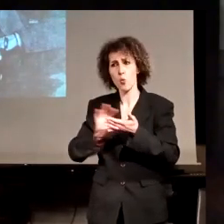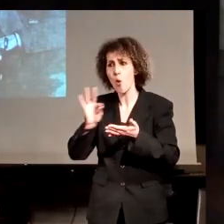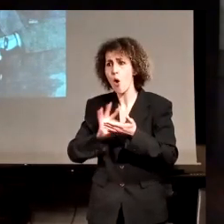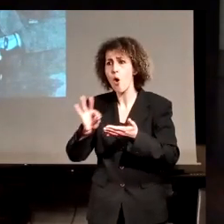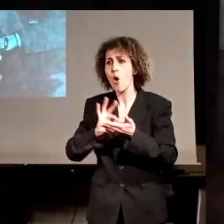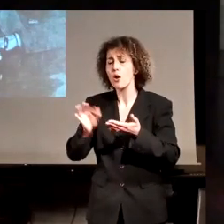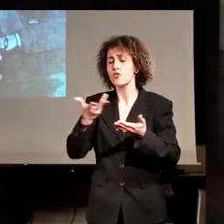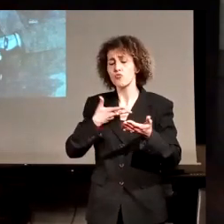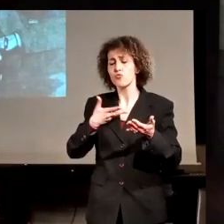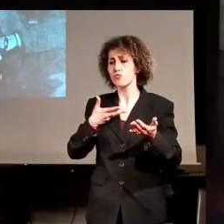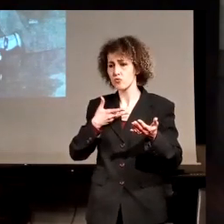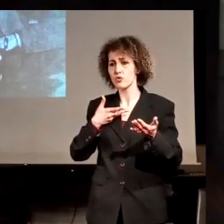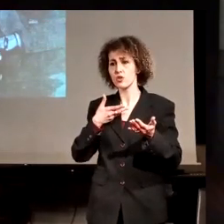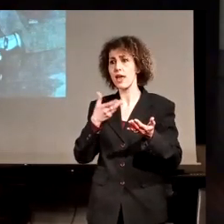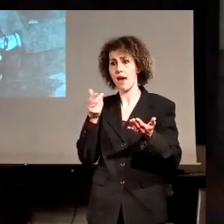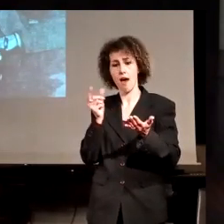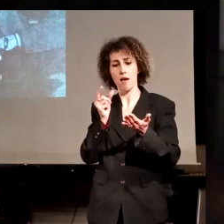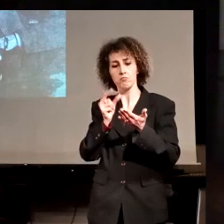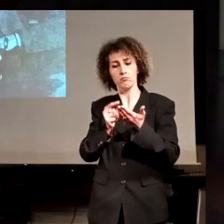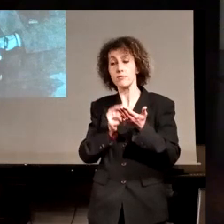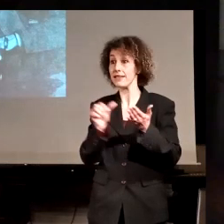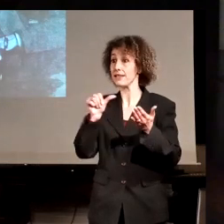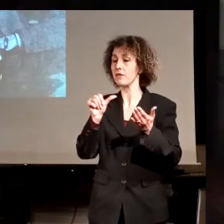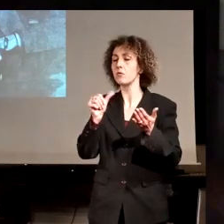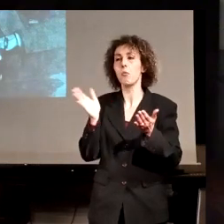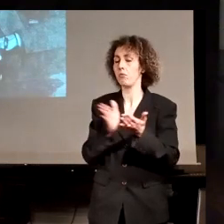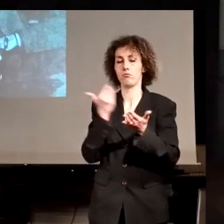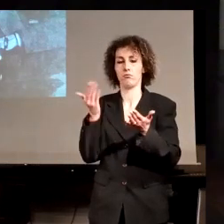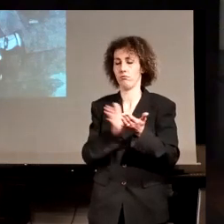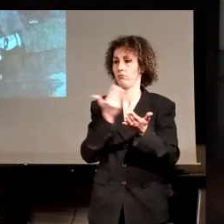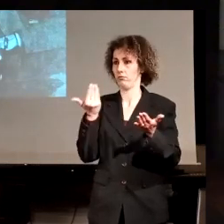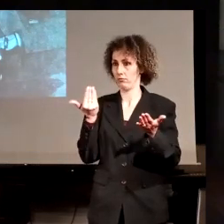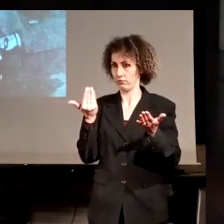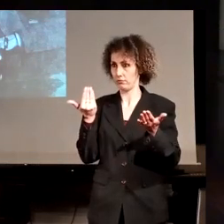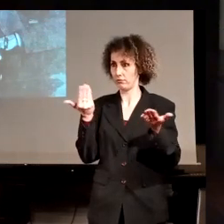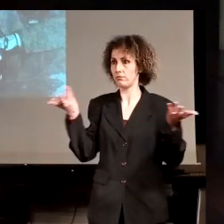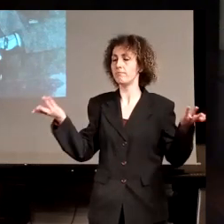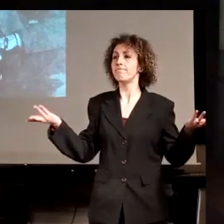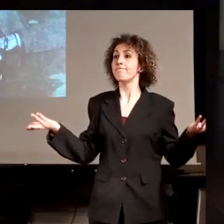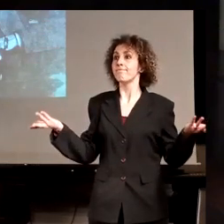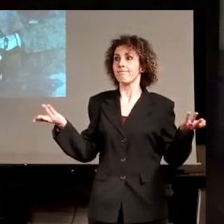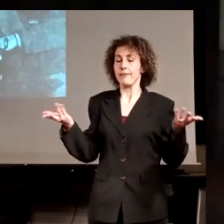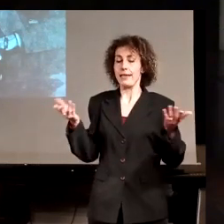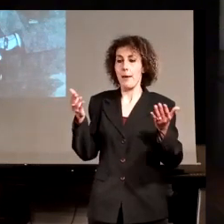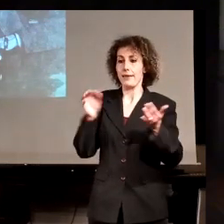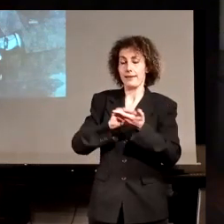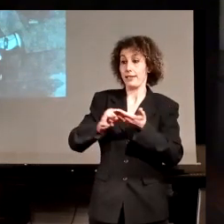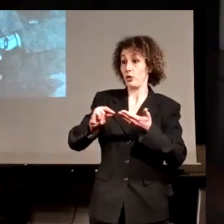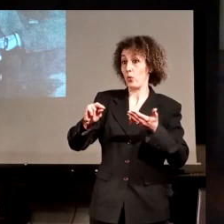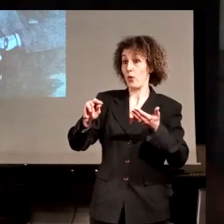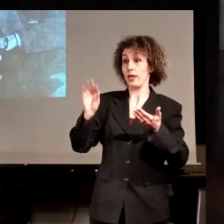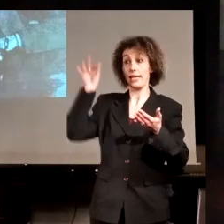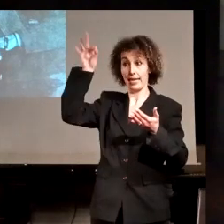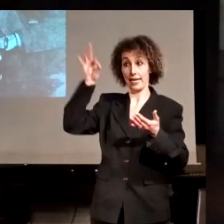qualche pezzetto si pensa miano via cioè diciamo così tra i massimi scrittori in glee di lingua